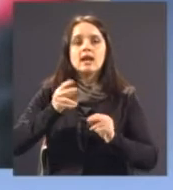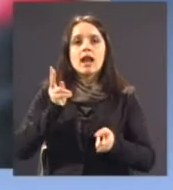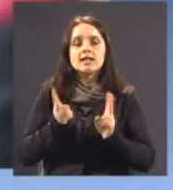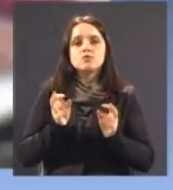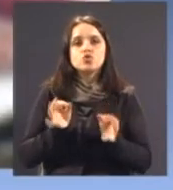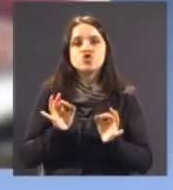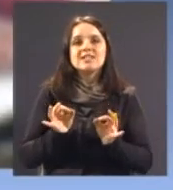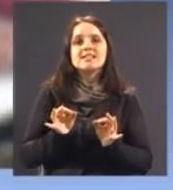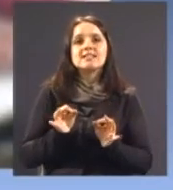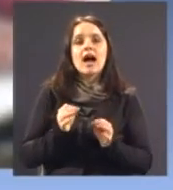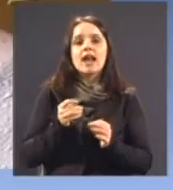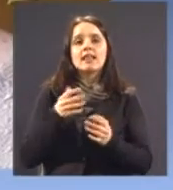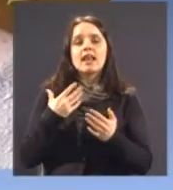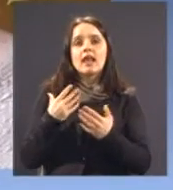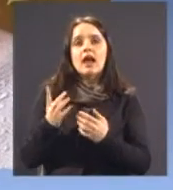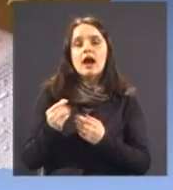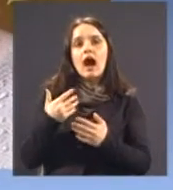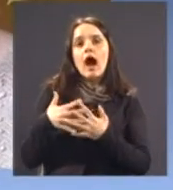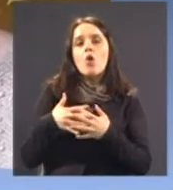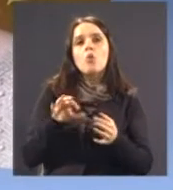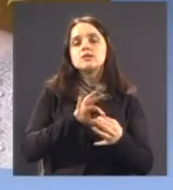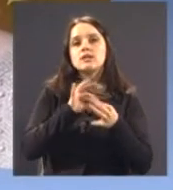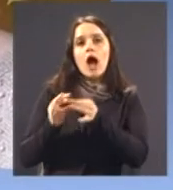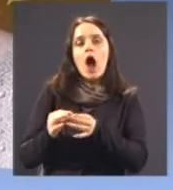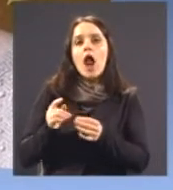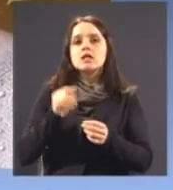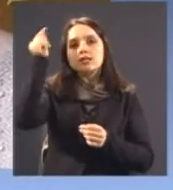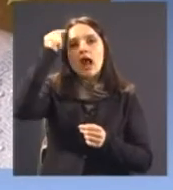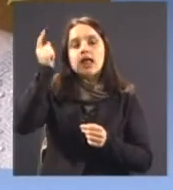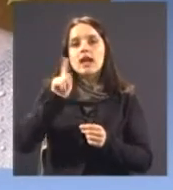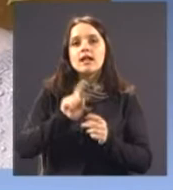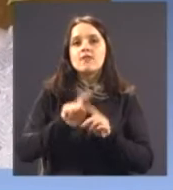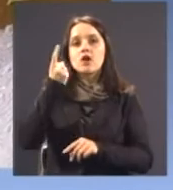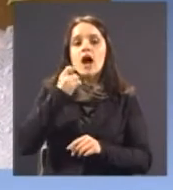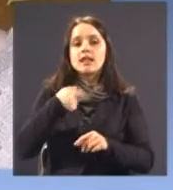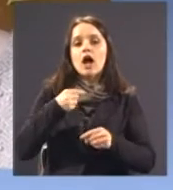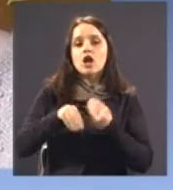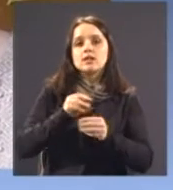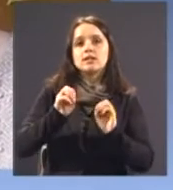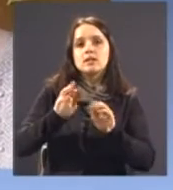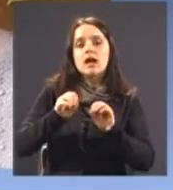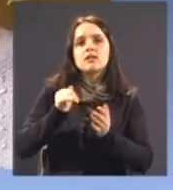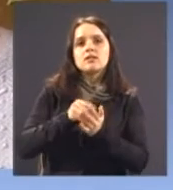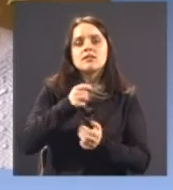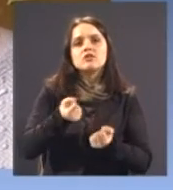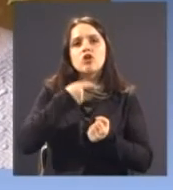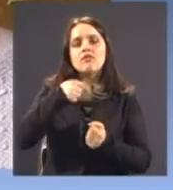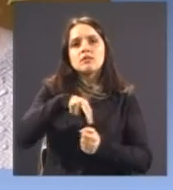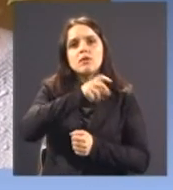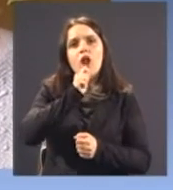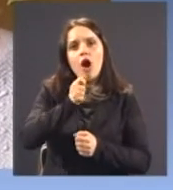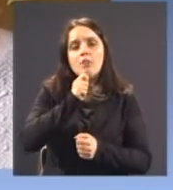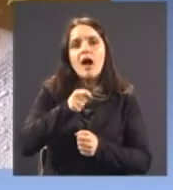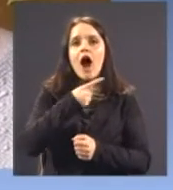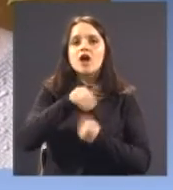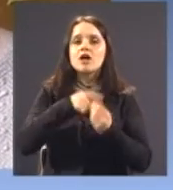međutim, vjerujte, znanja nikad nije dosta. Kad roditelju savjetujem da dijete odvede kod logopeda zbog teškoća u govoru, onda on kaže,